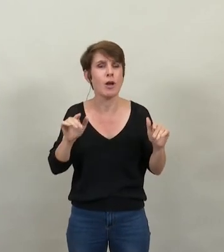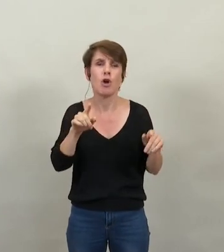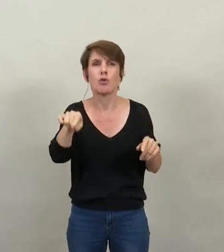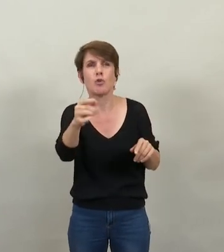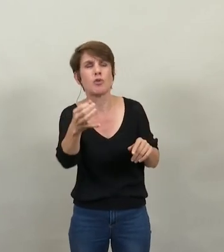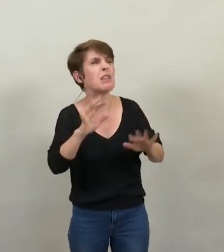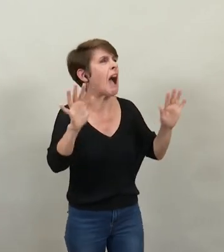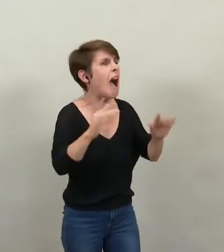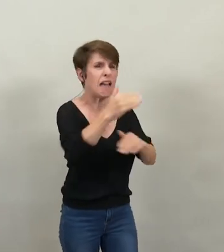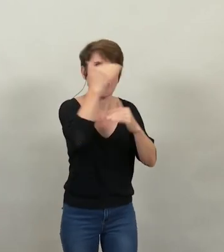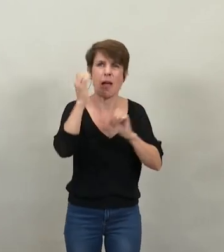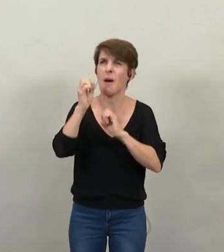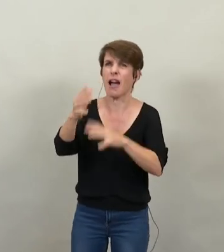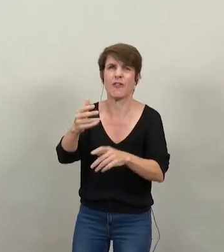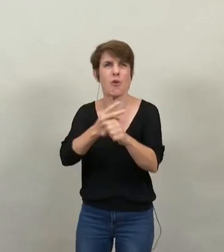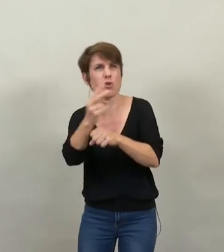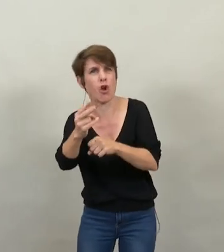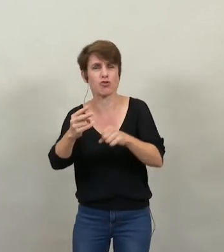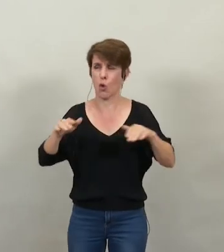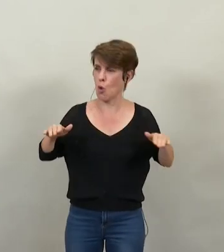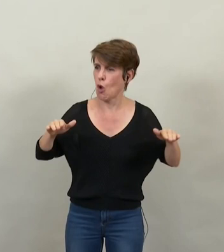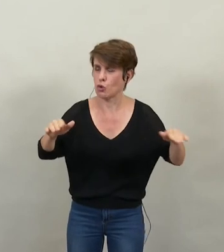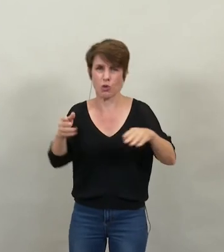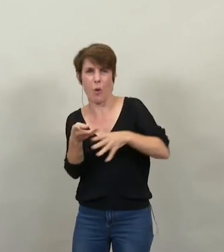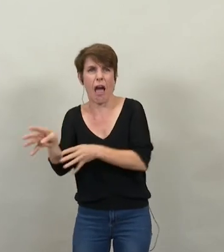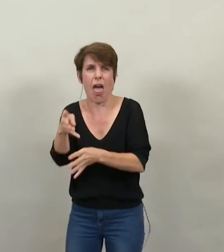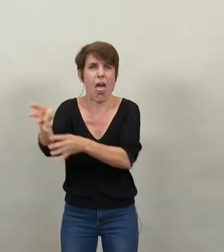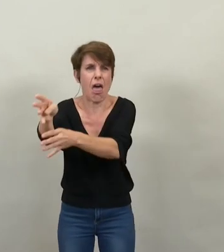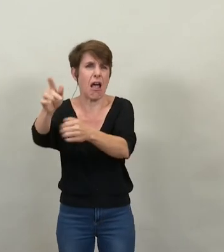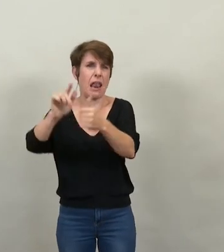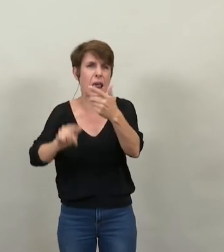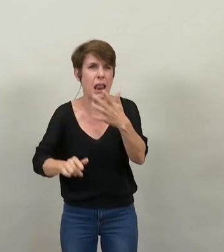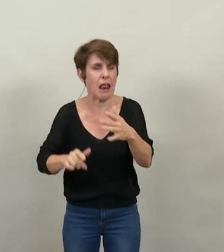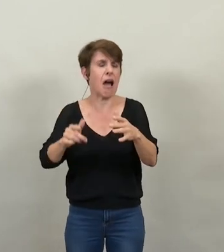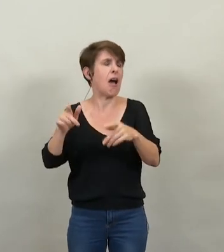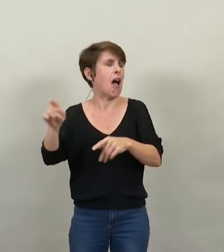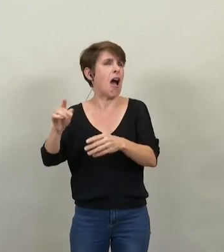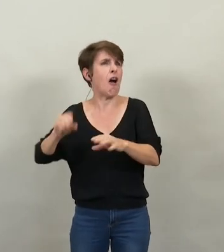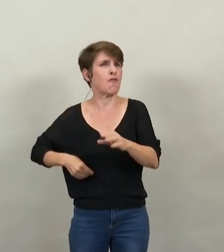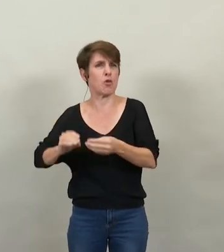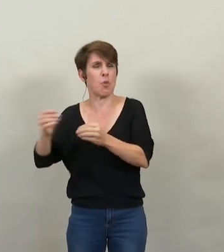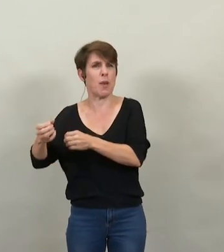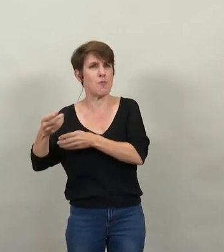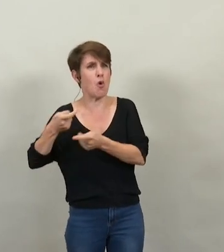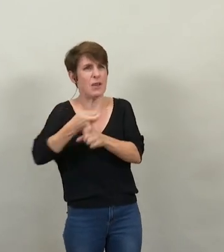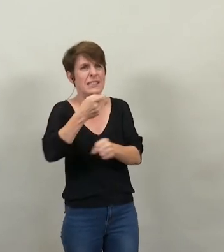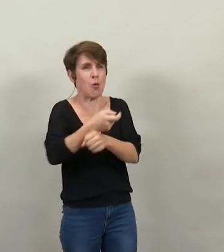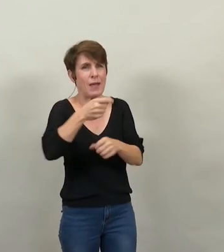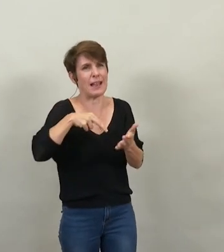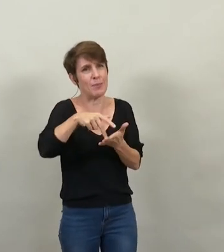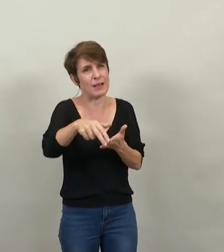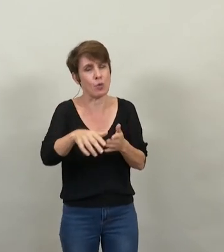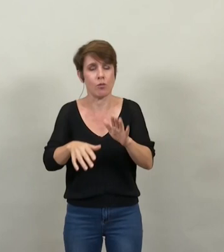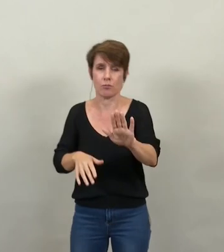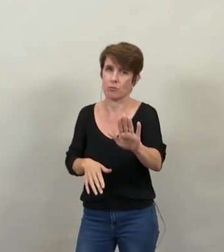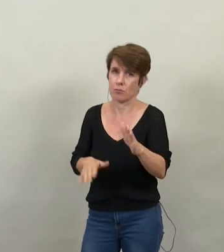sont tous dangereux roulent sur les sur les pistes sur les sur les pardon sur les trottoirs et embête les piétons franchement par expérience il